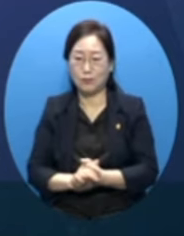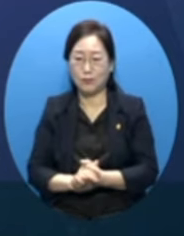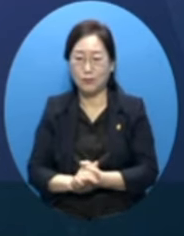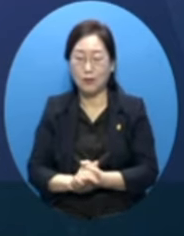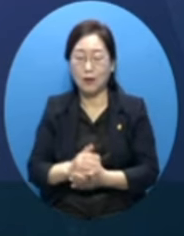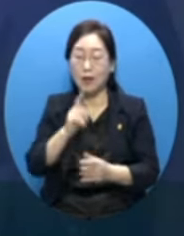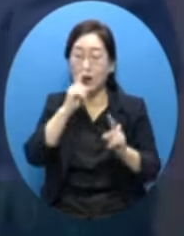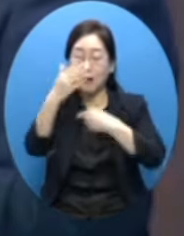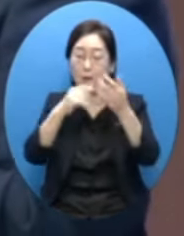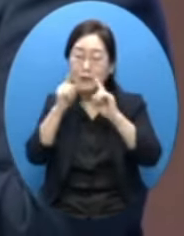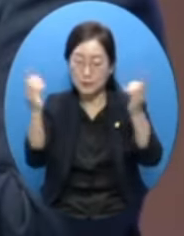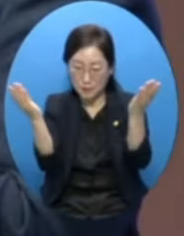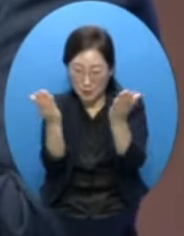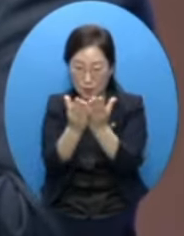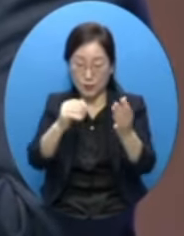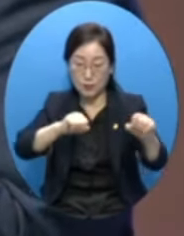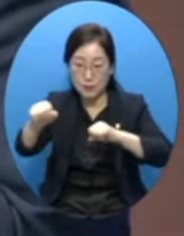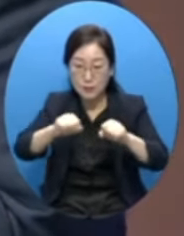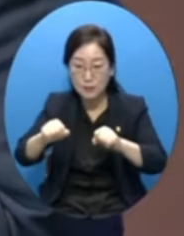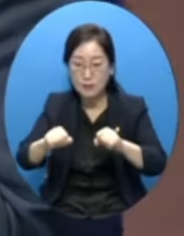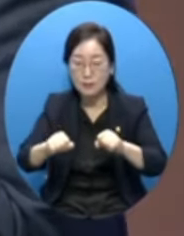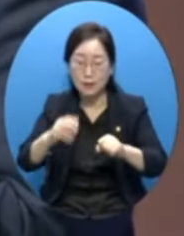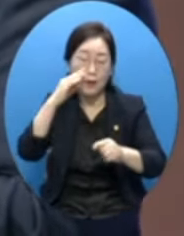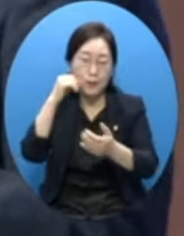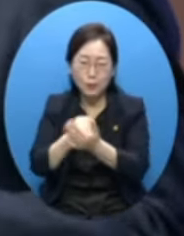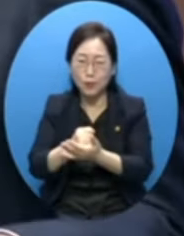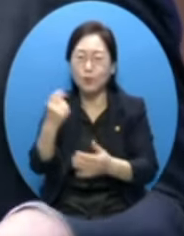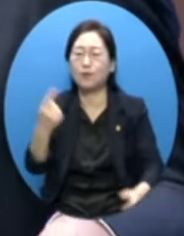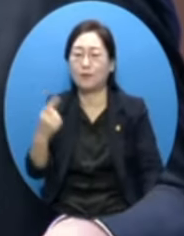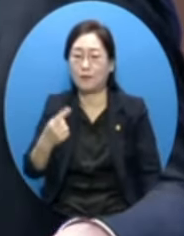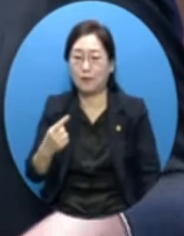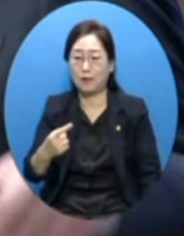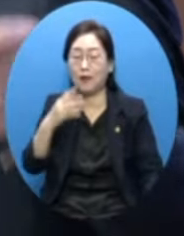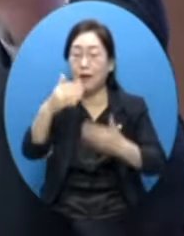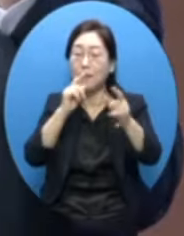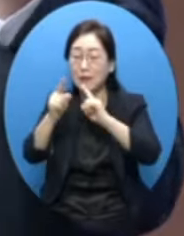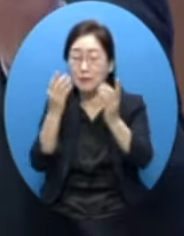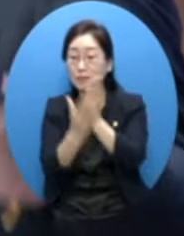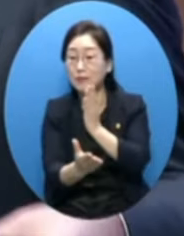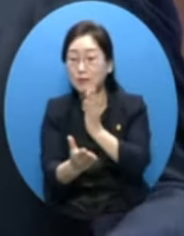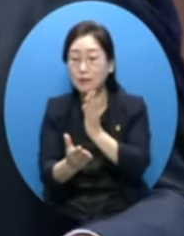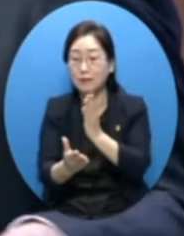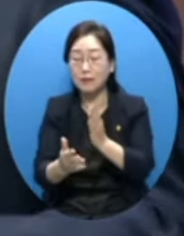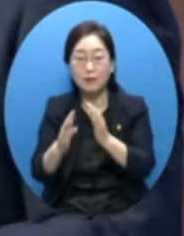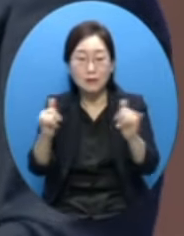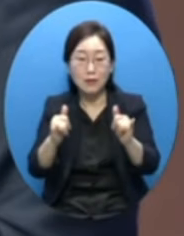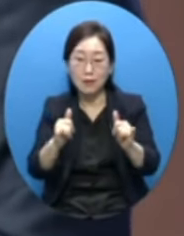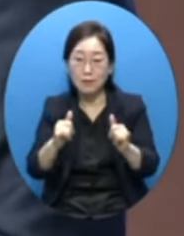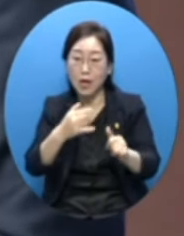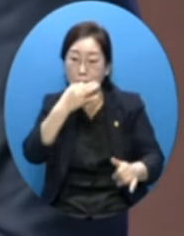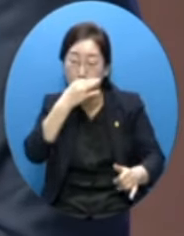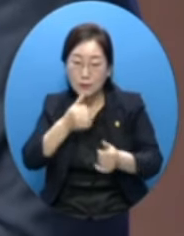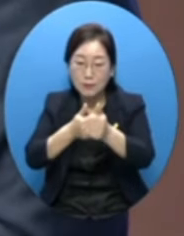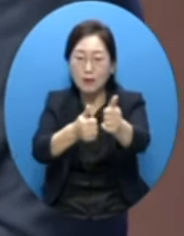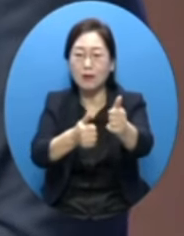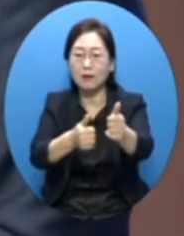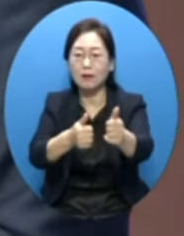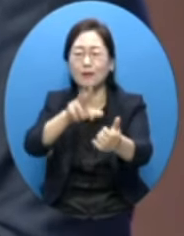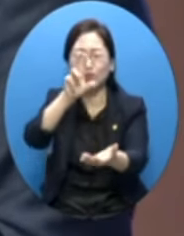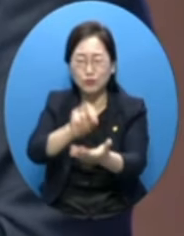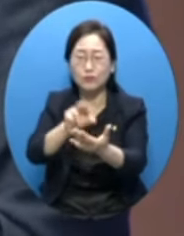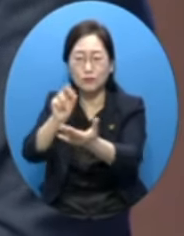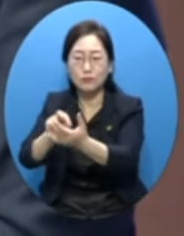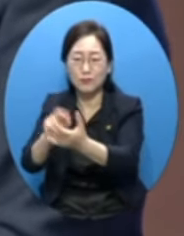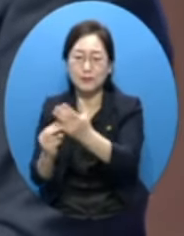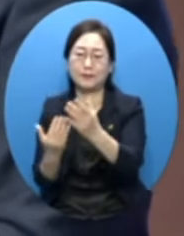말씀을 지켜 행할 때 우리가 형통의 길로 가게 되는 것입니다. 우리가 말씀을 따라 살지 아니하고 인간의 욕심을 따라 살기 때문에 모든 문제에